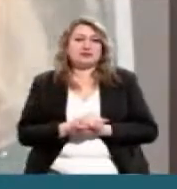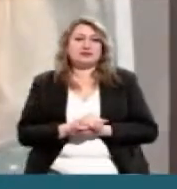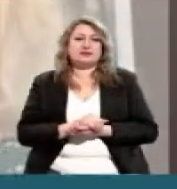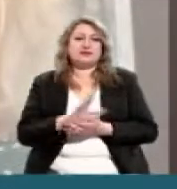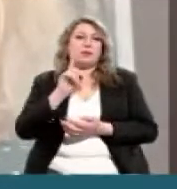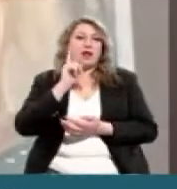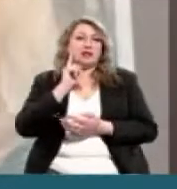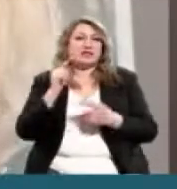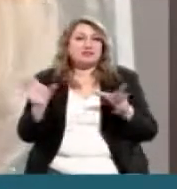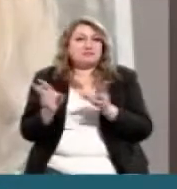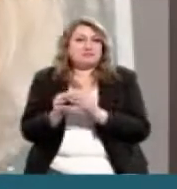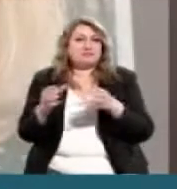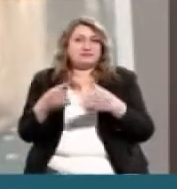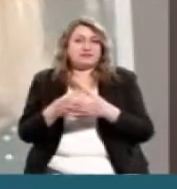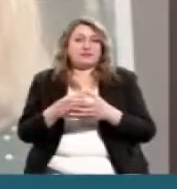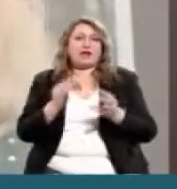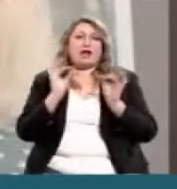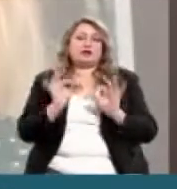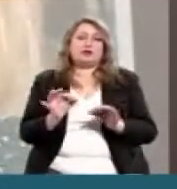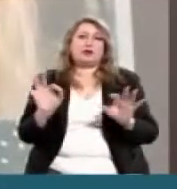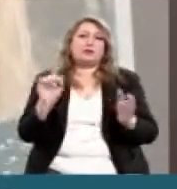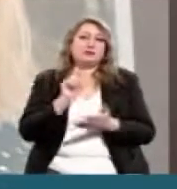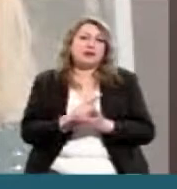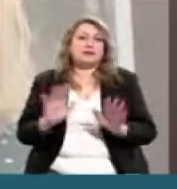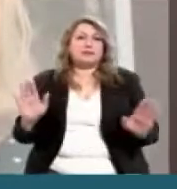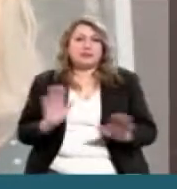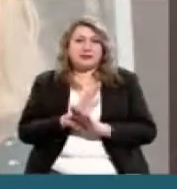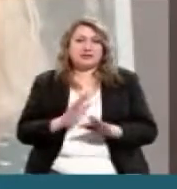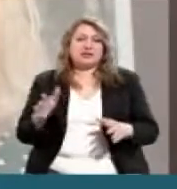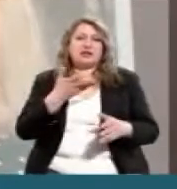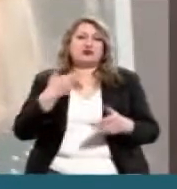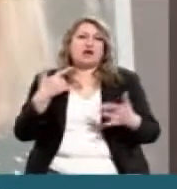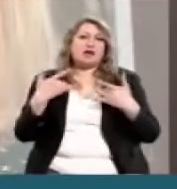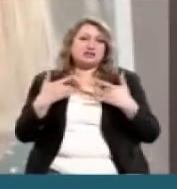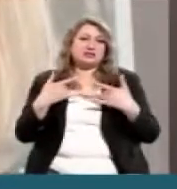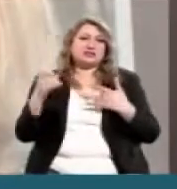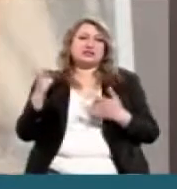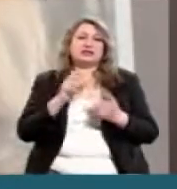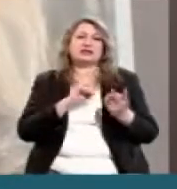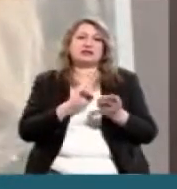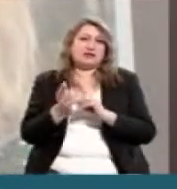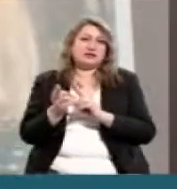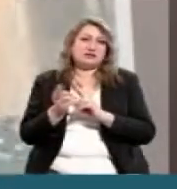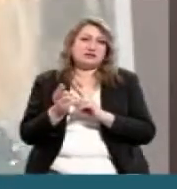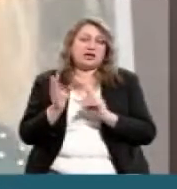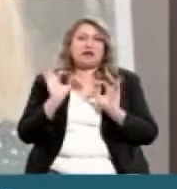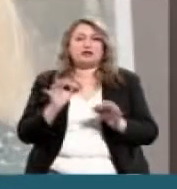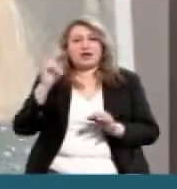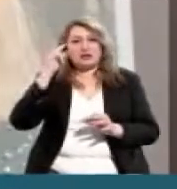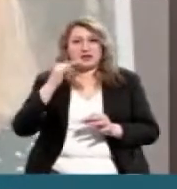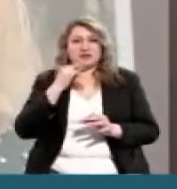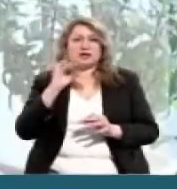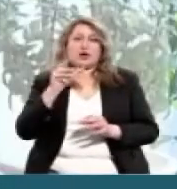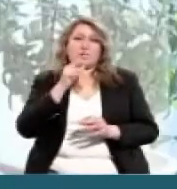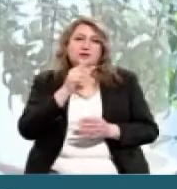с молодым поколением. Конечно же, обязательно песни в исполнении наших артистов и танцы, конечно, казахские и